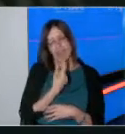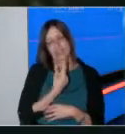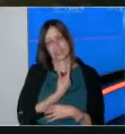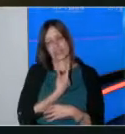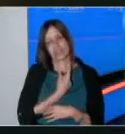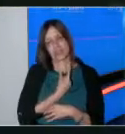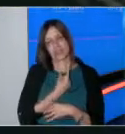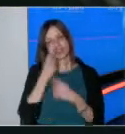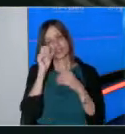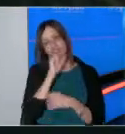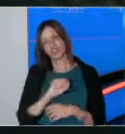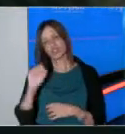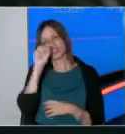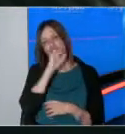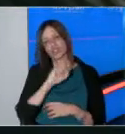תודה.